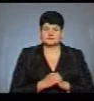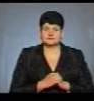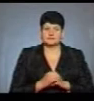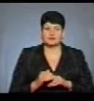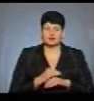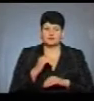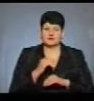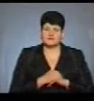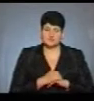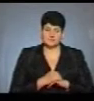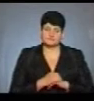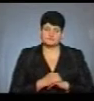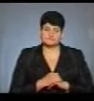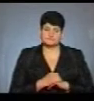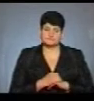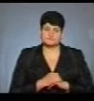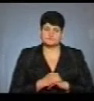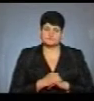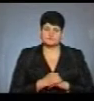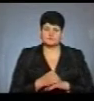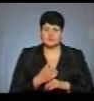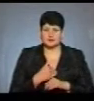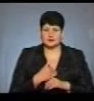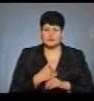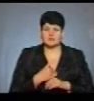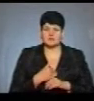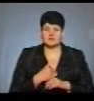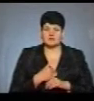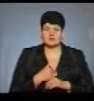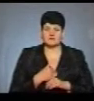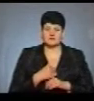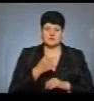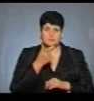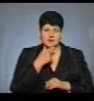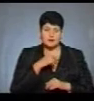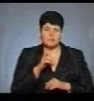Добрий вечір. Добрий вечір. Я до пана Боярського.